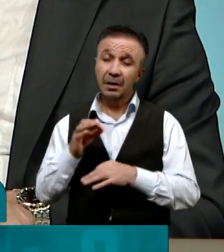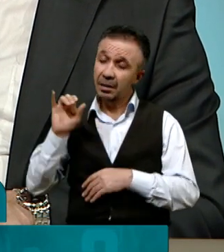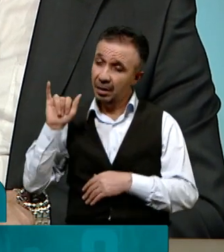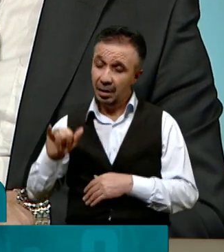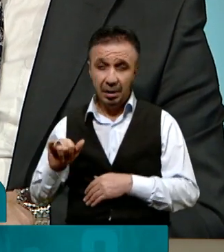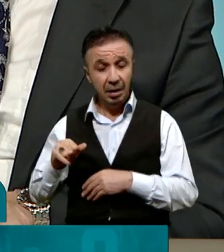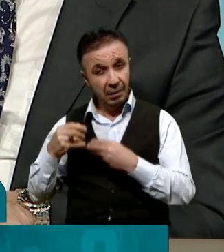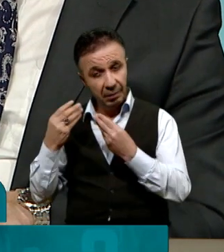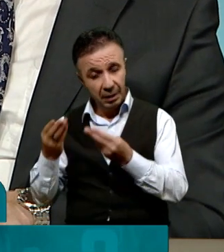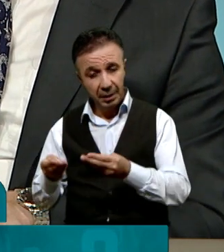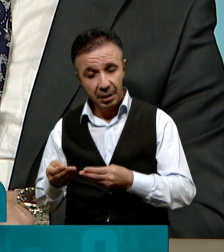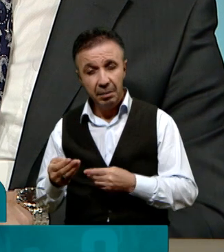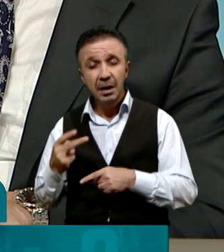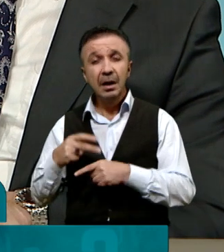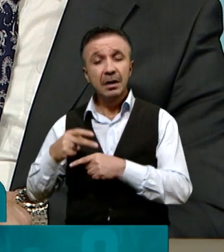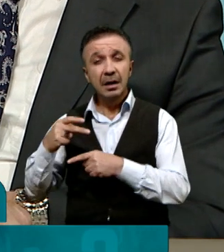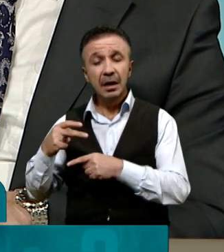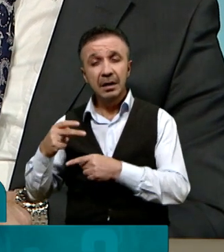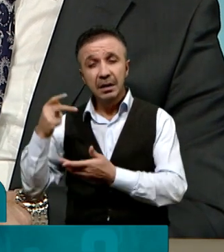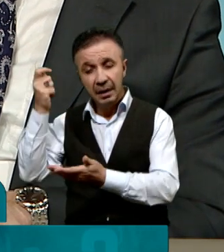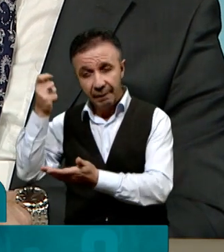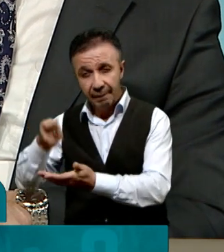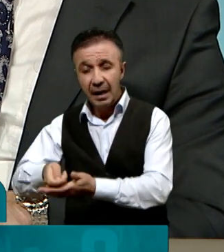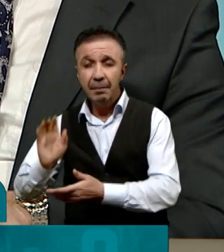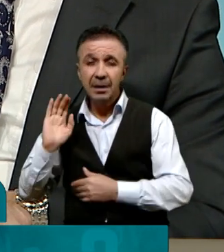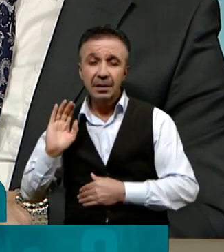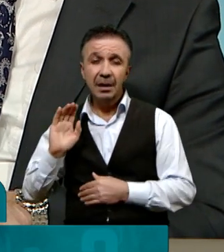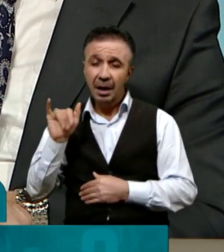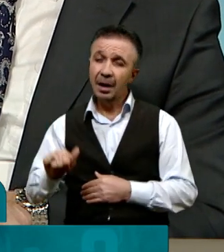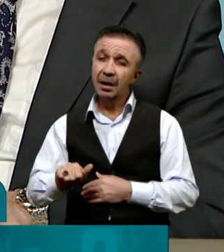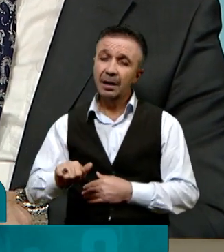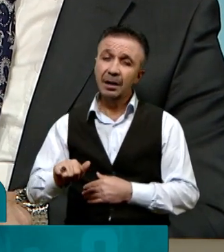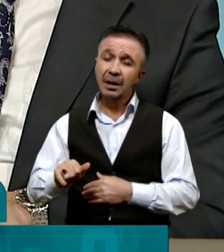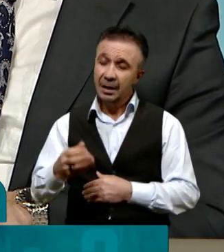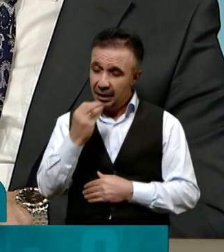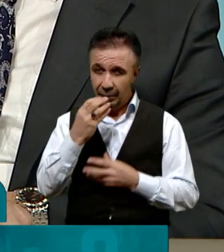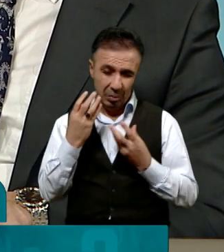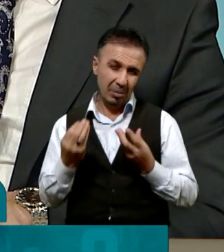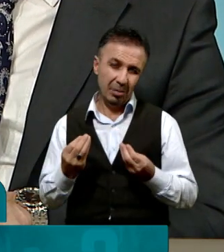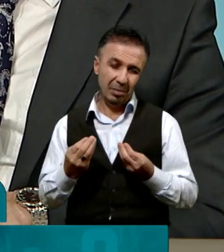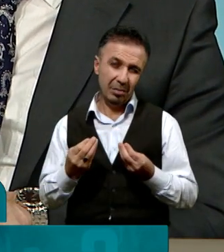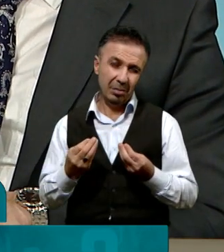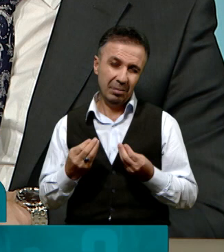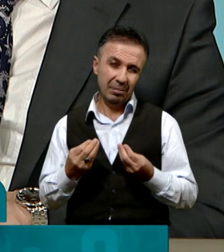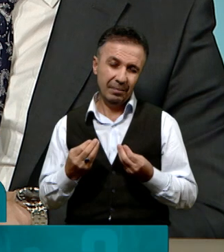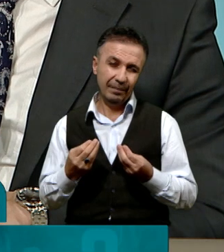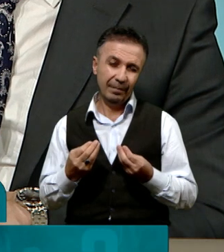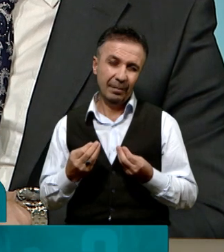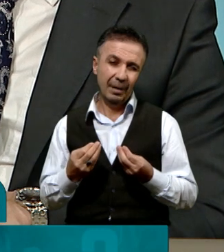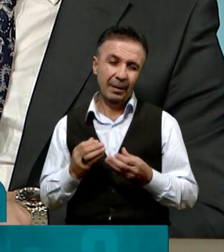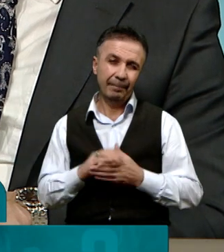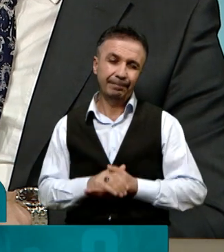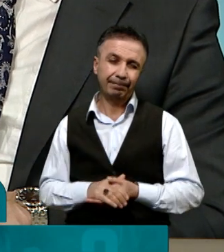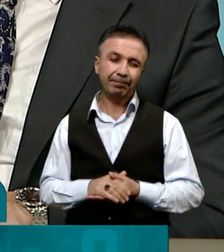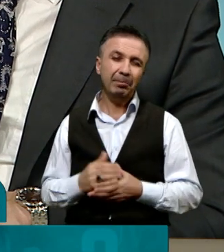Aynen öyle. Biz vermemekle fakirin olan hakkını gasp etmiş oluyoruz. Yani ona teslim etmek de onun hakkını vermiş oluyoruz.